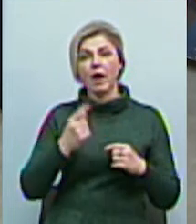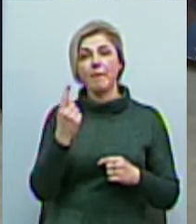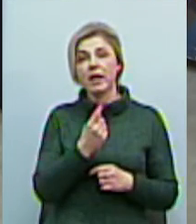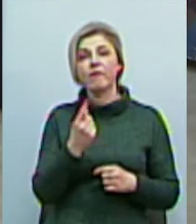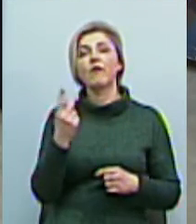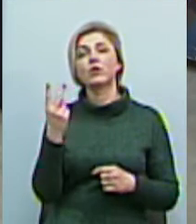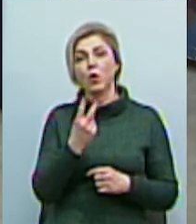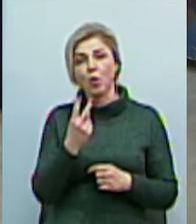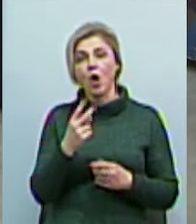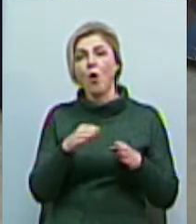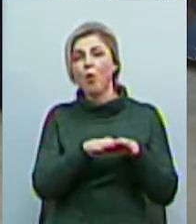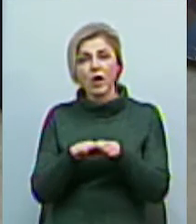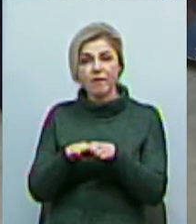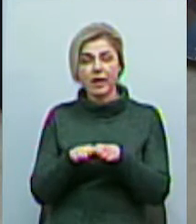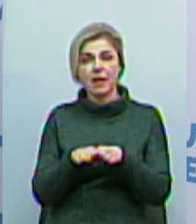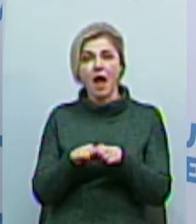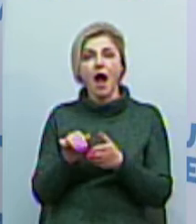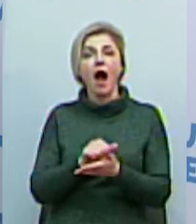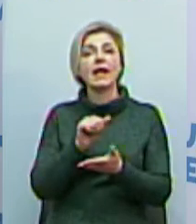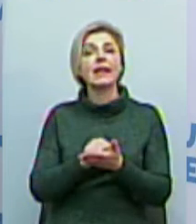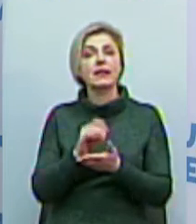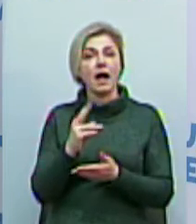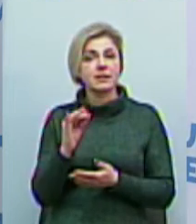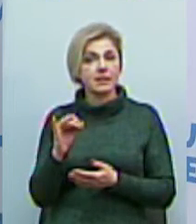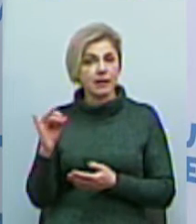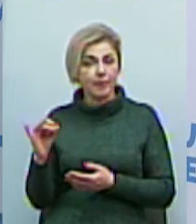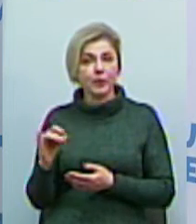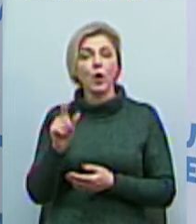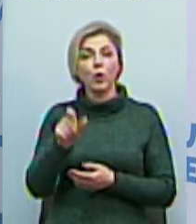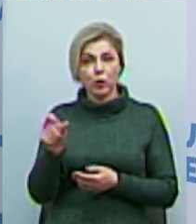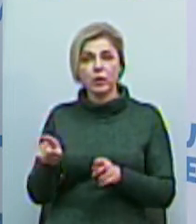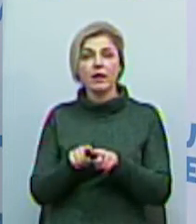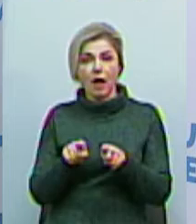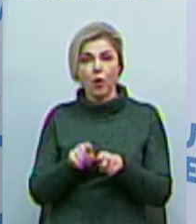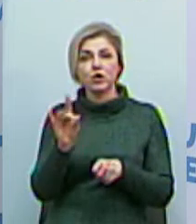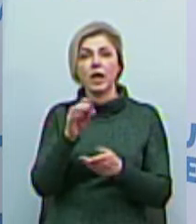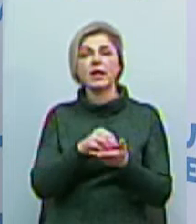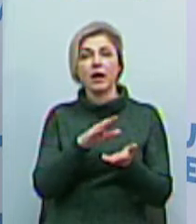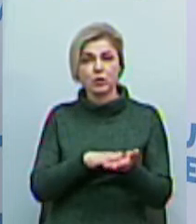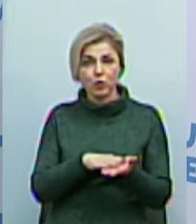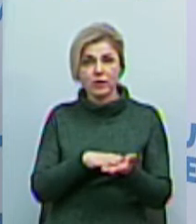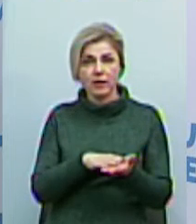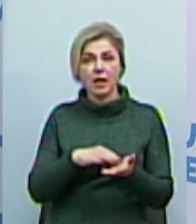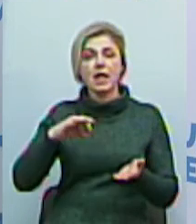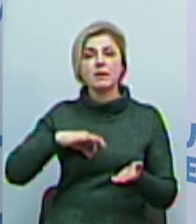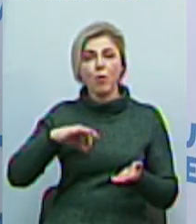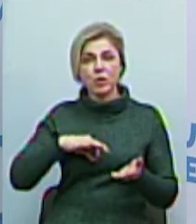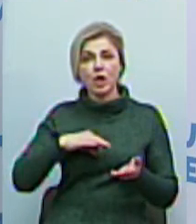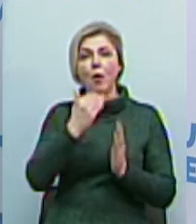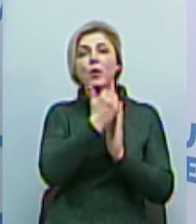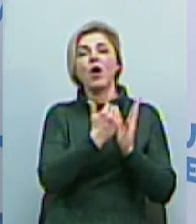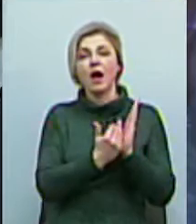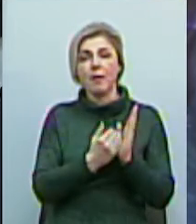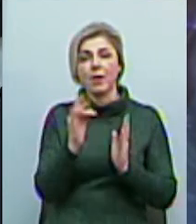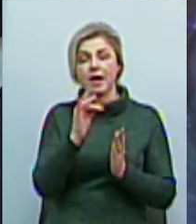рівня акредитації. Особи також реєструються, використовуючи програму